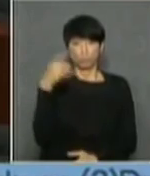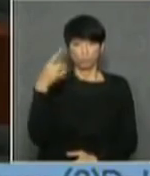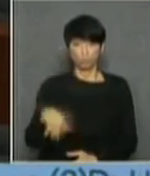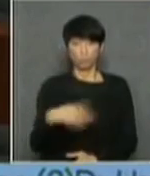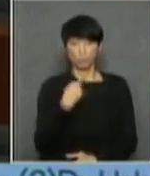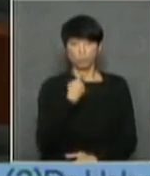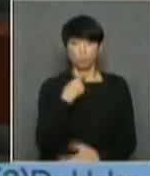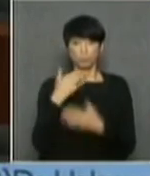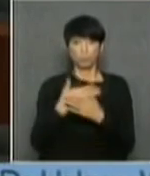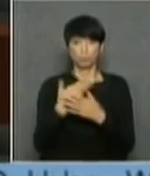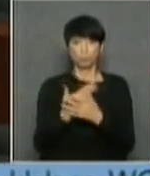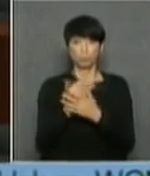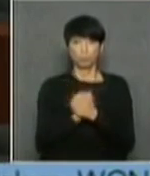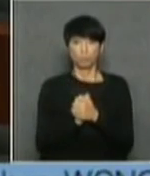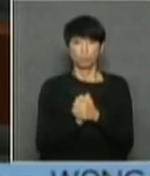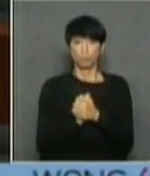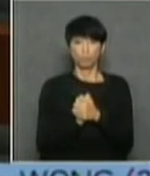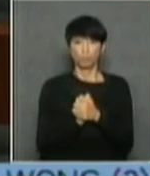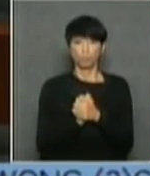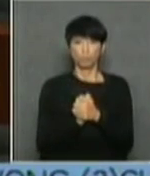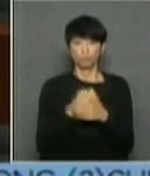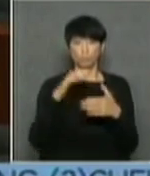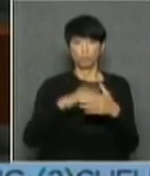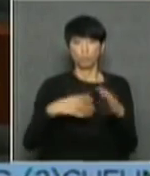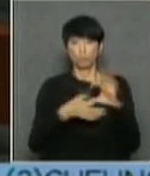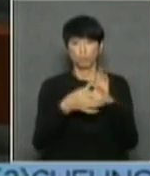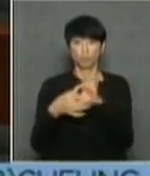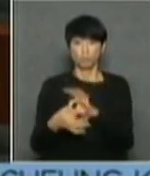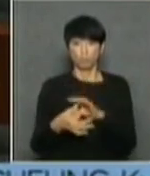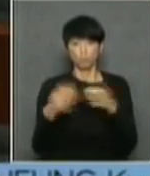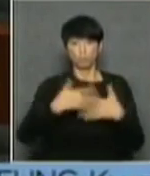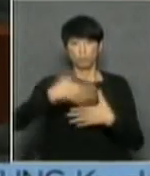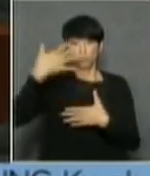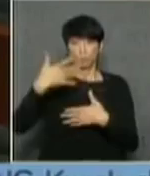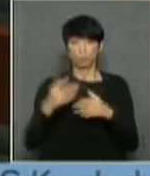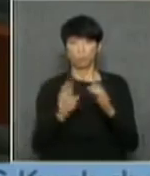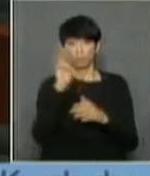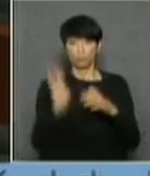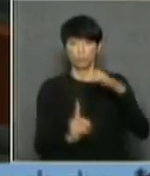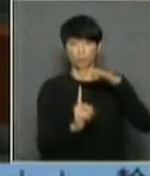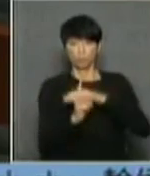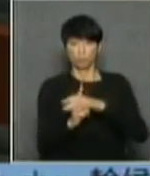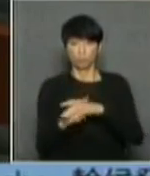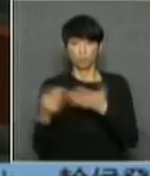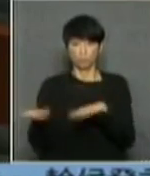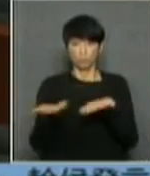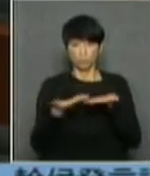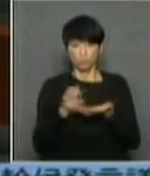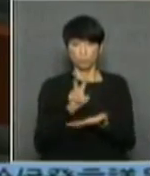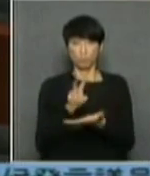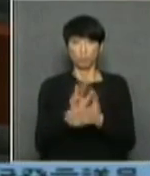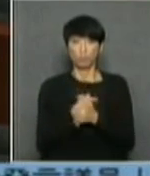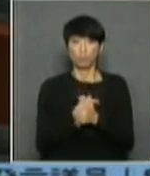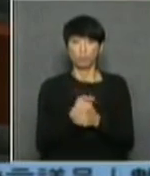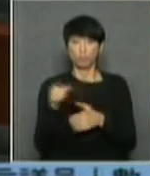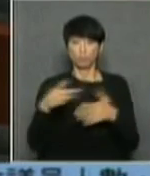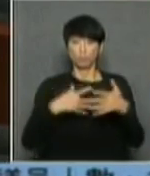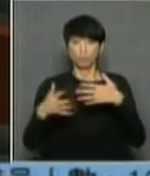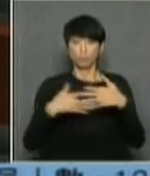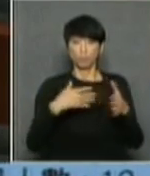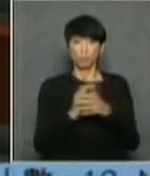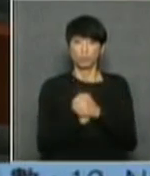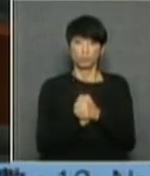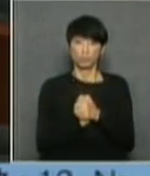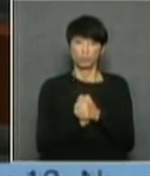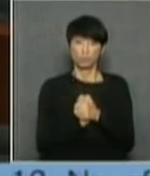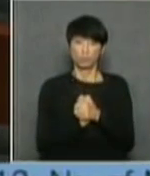有葵聯邨的居民呢就將他們的水費單交咗俾我哋。由於出現咗鉛水呢件事呢，他們